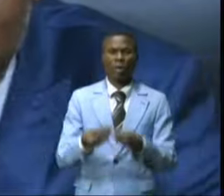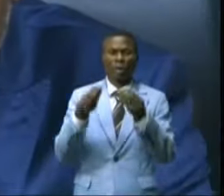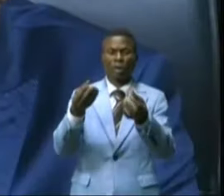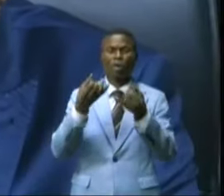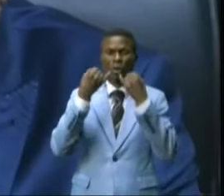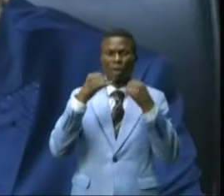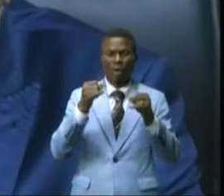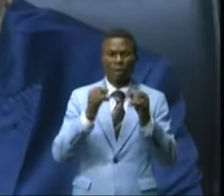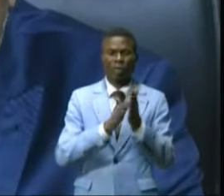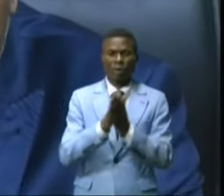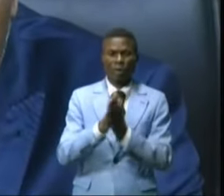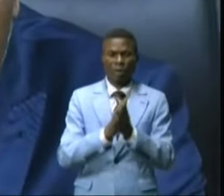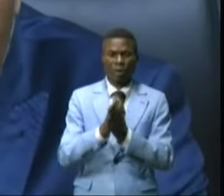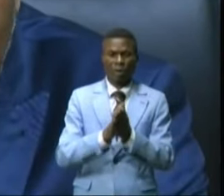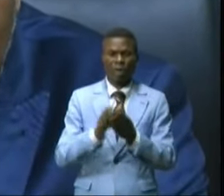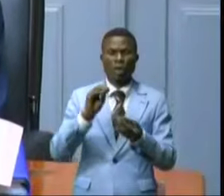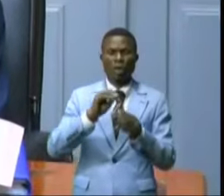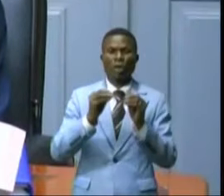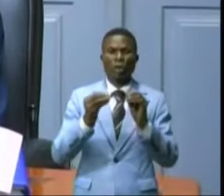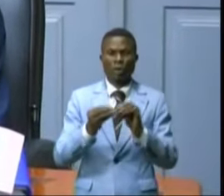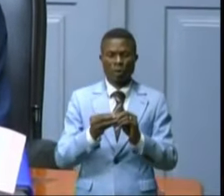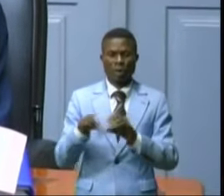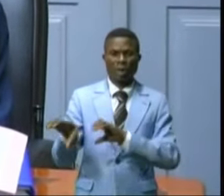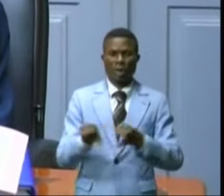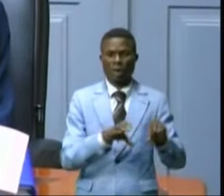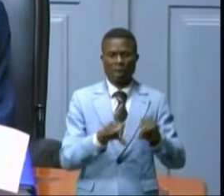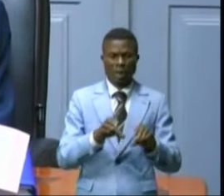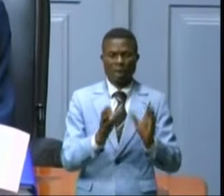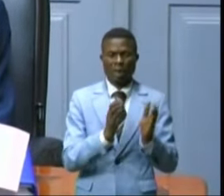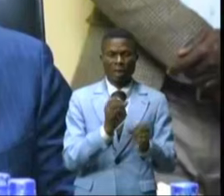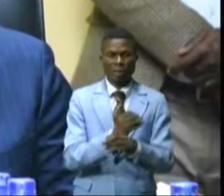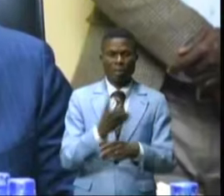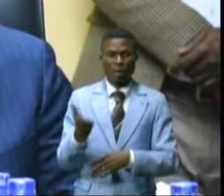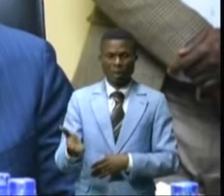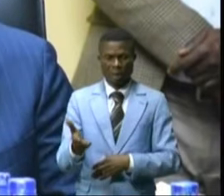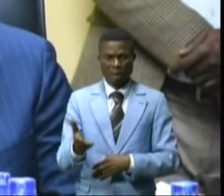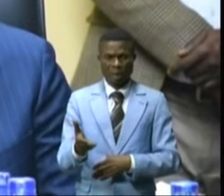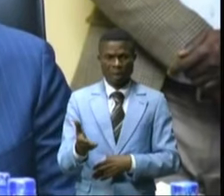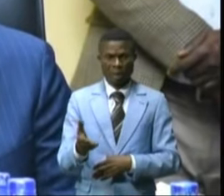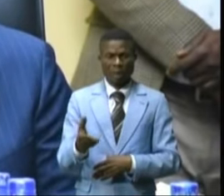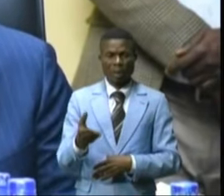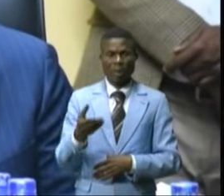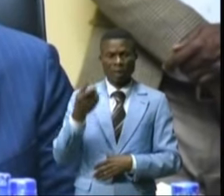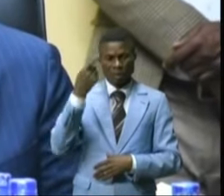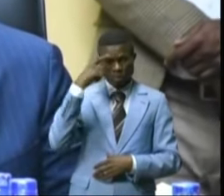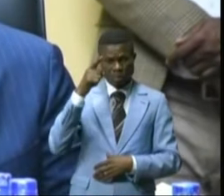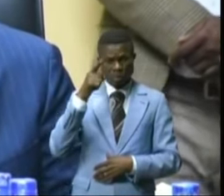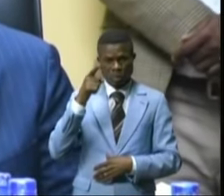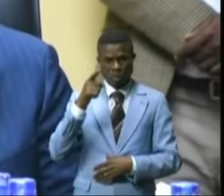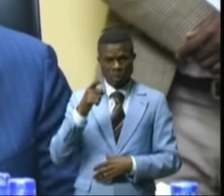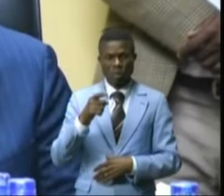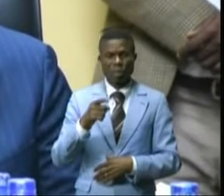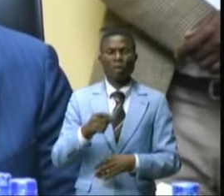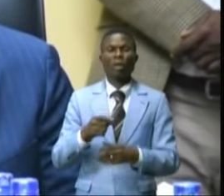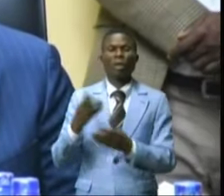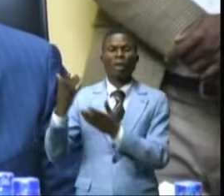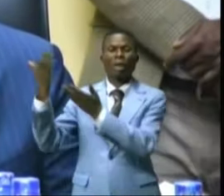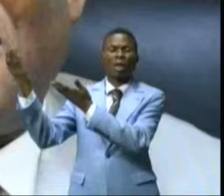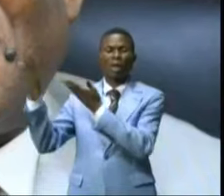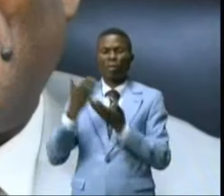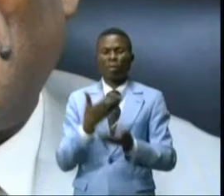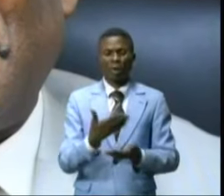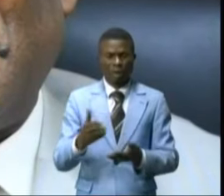informations relatives au chiffrage des activités mises en œuvre, le coût des investissements consentis par